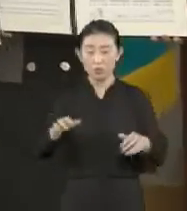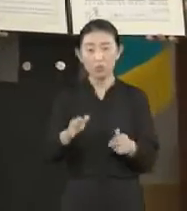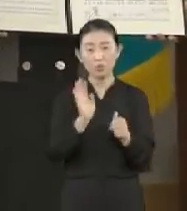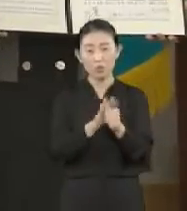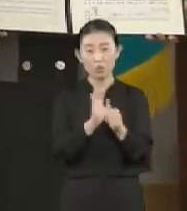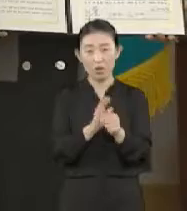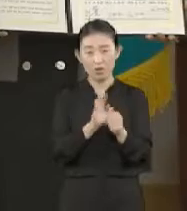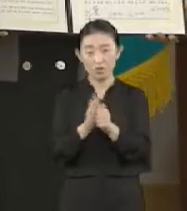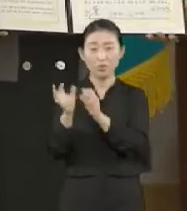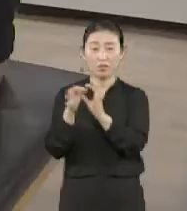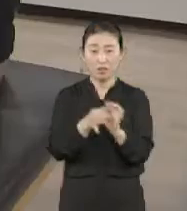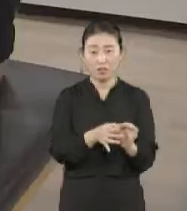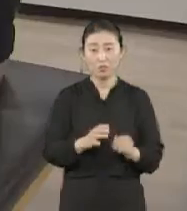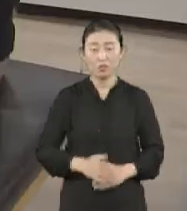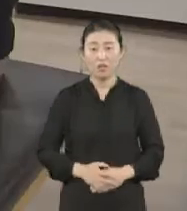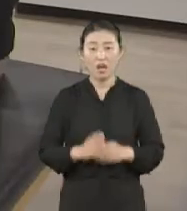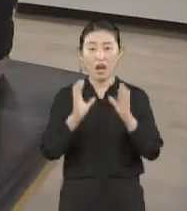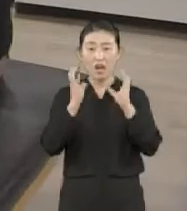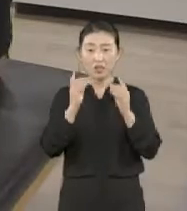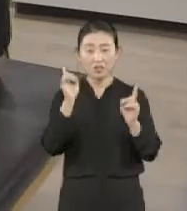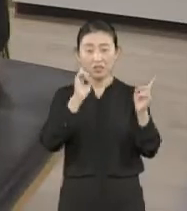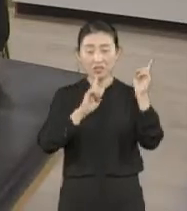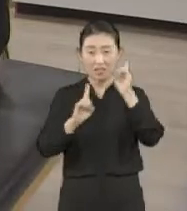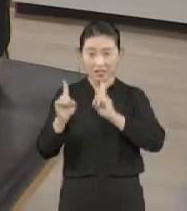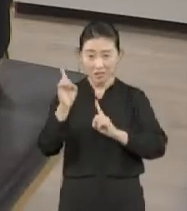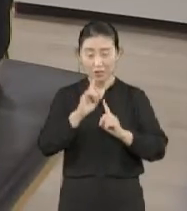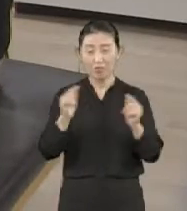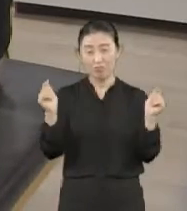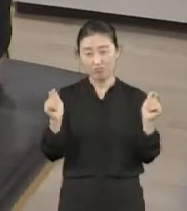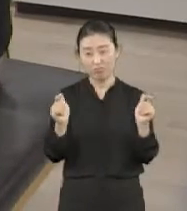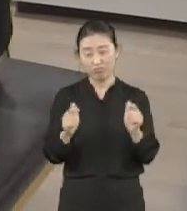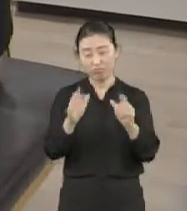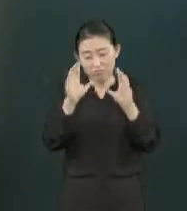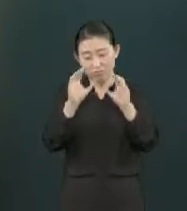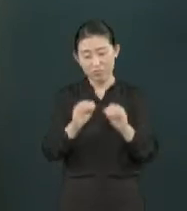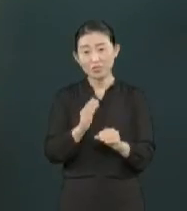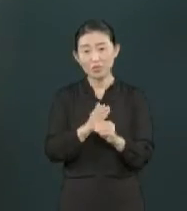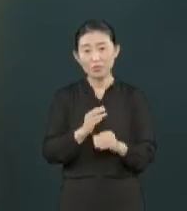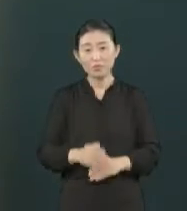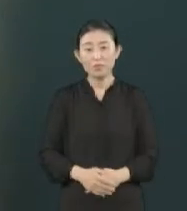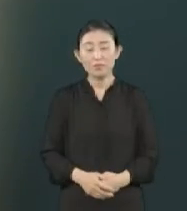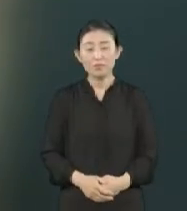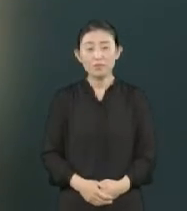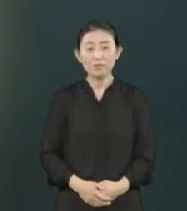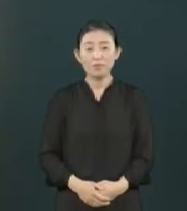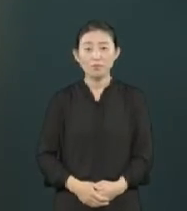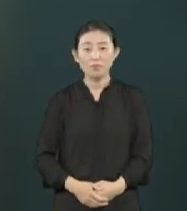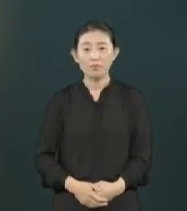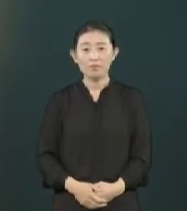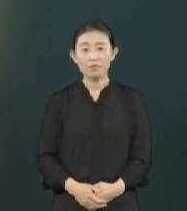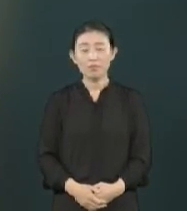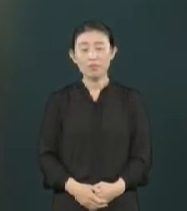도움의 손길을 건네면서 아동들의 상처도 조금씩 아물고 있습니다. TJB 조혜원입니다.